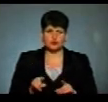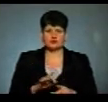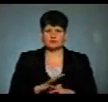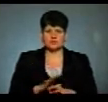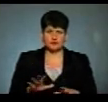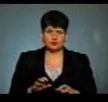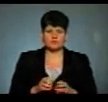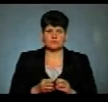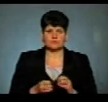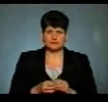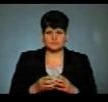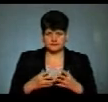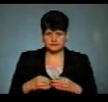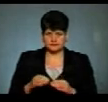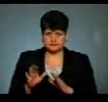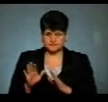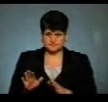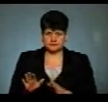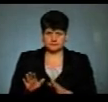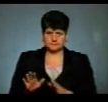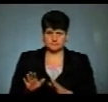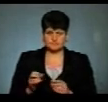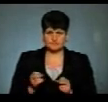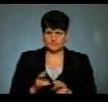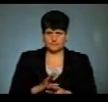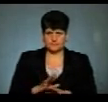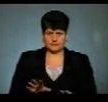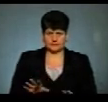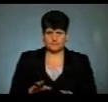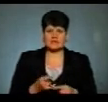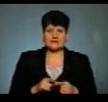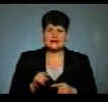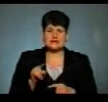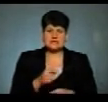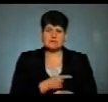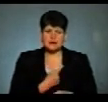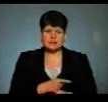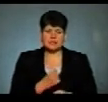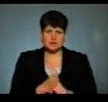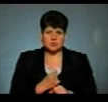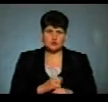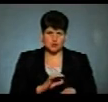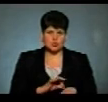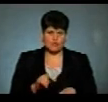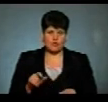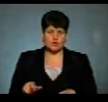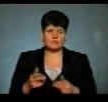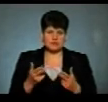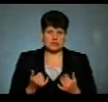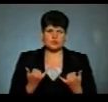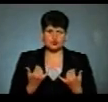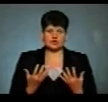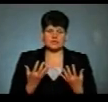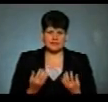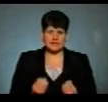наражати членів сім'ї на певні ризики. Тобто це, власне, ті медики, які працюють безпосередньо з хворими? Так, на сьогоднішній день